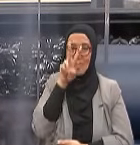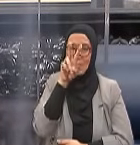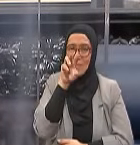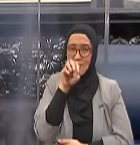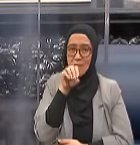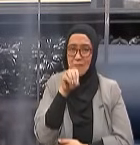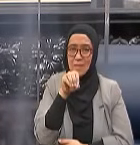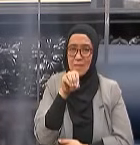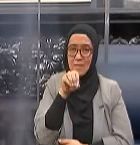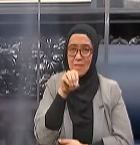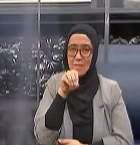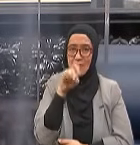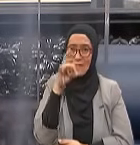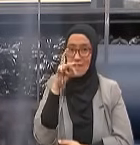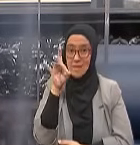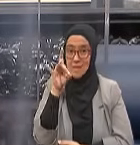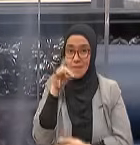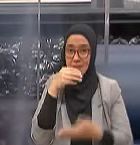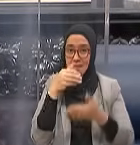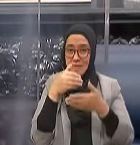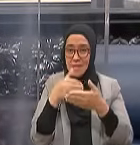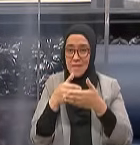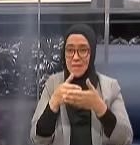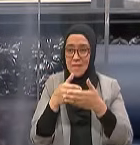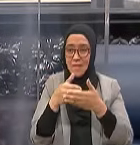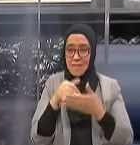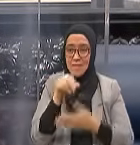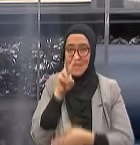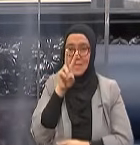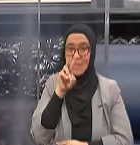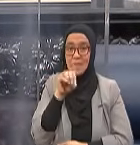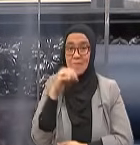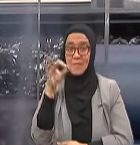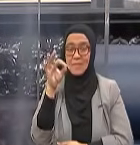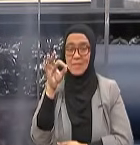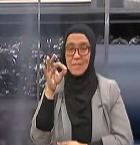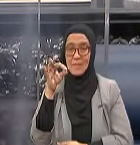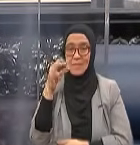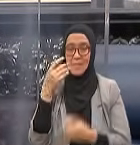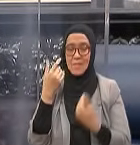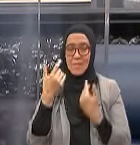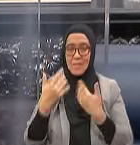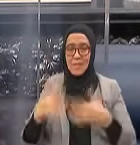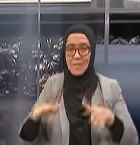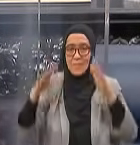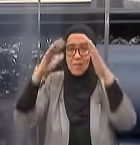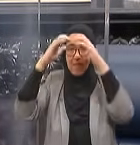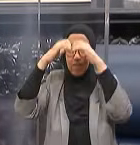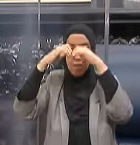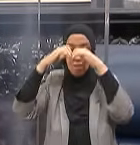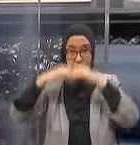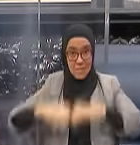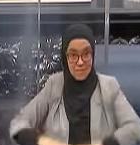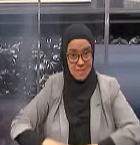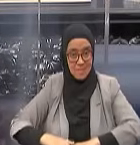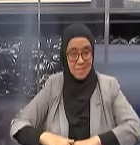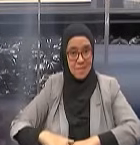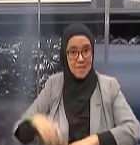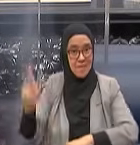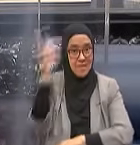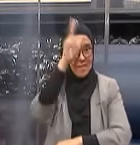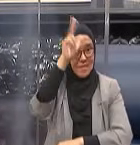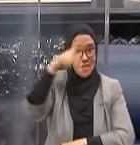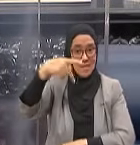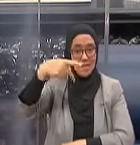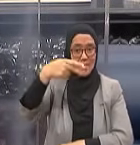Sesampai kapal 20 1980 dibubarkan oleh kerjaan pakatan Harapan pada 15